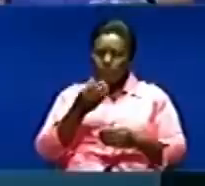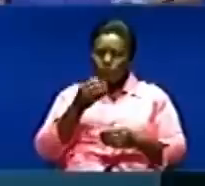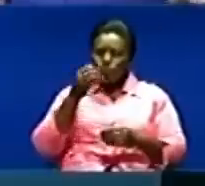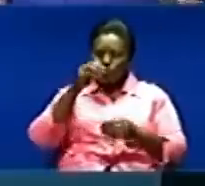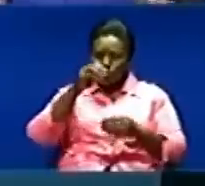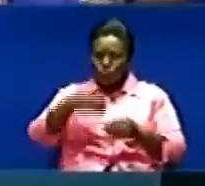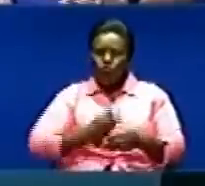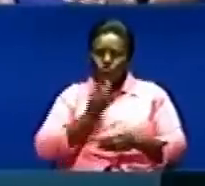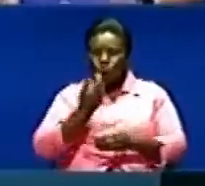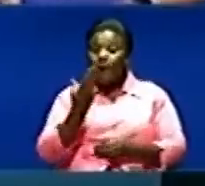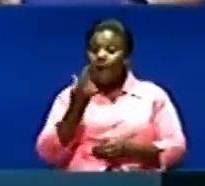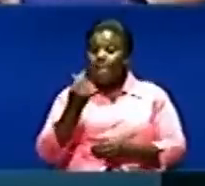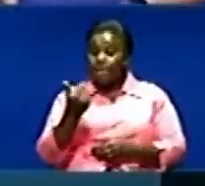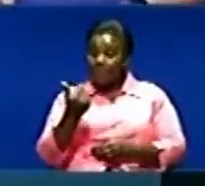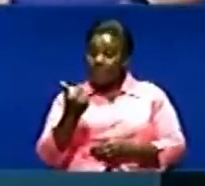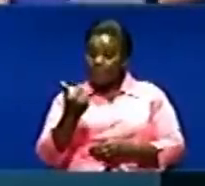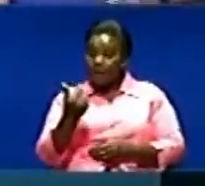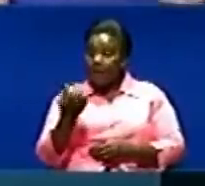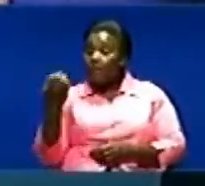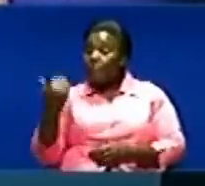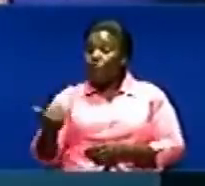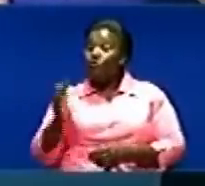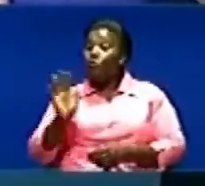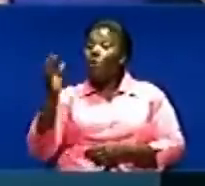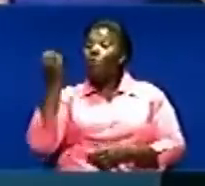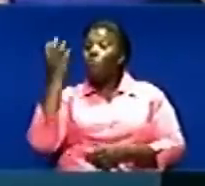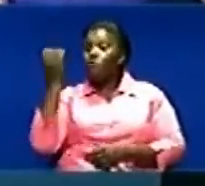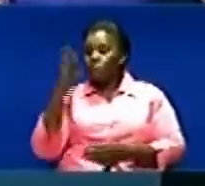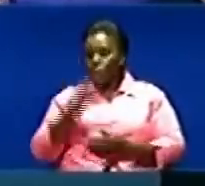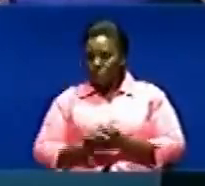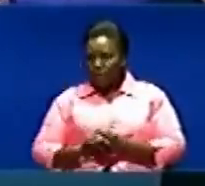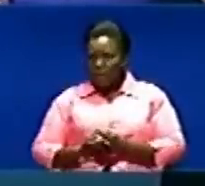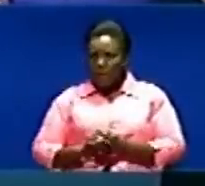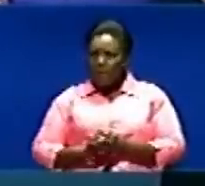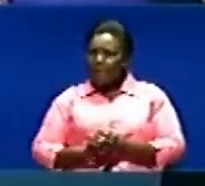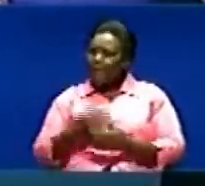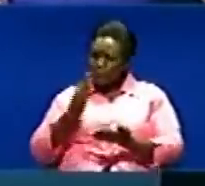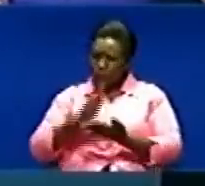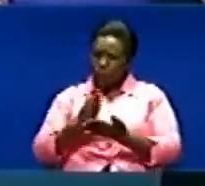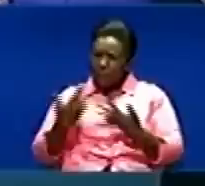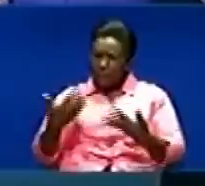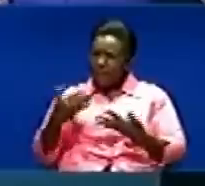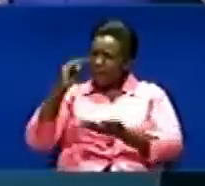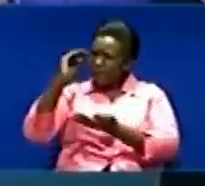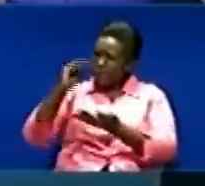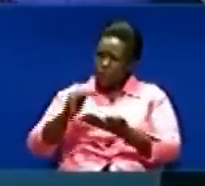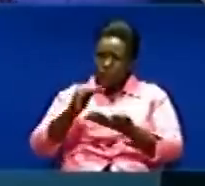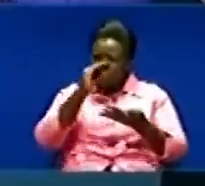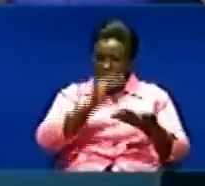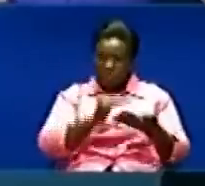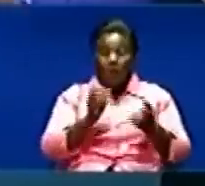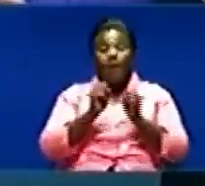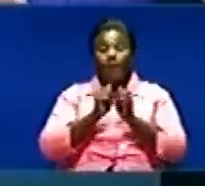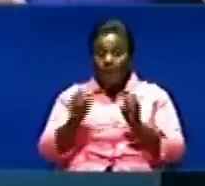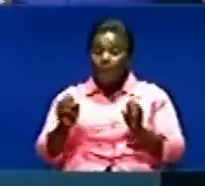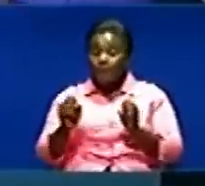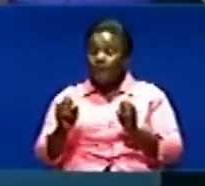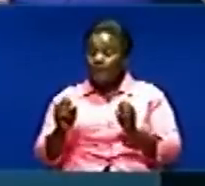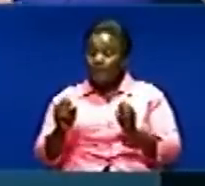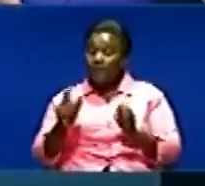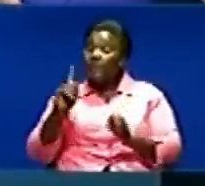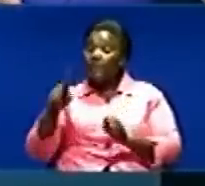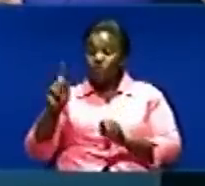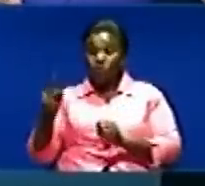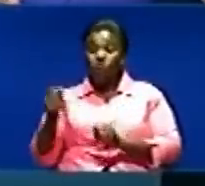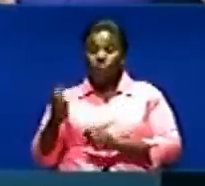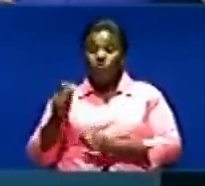hela kwenye namba hii. Na siku hizi bado zipo ingawa zimepungua kwa kiasi kikubwa. Nafikiri kusajili labda